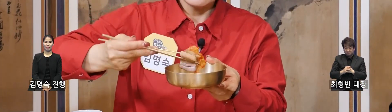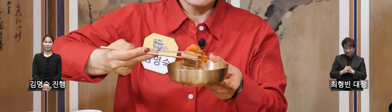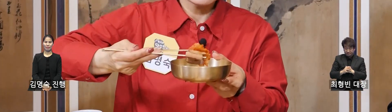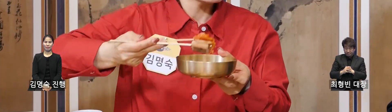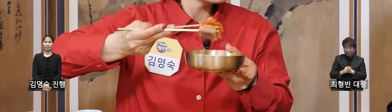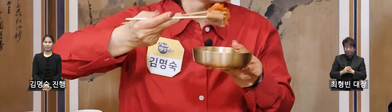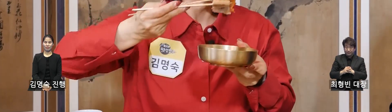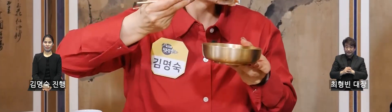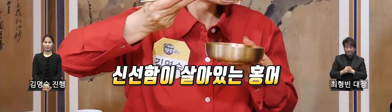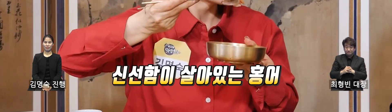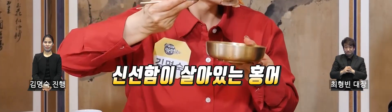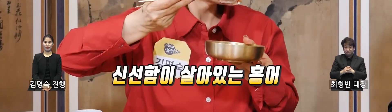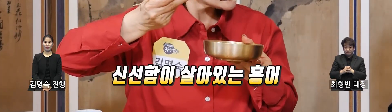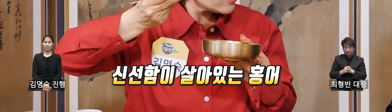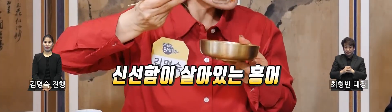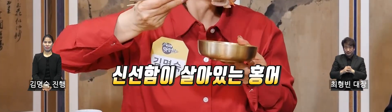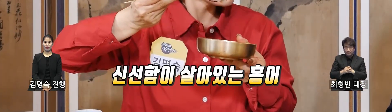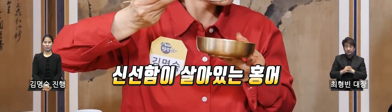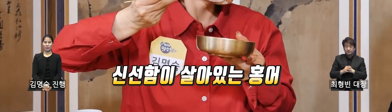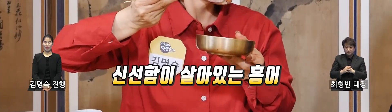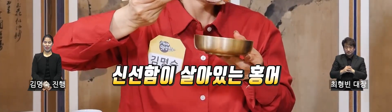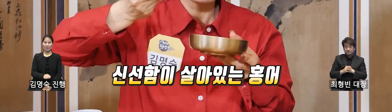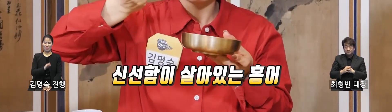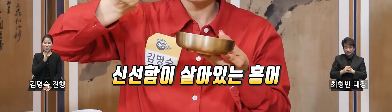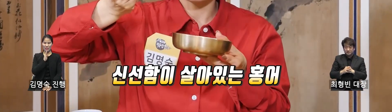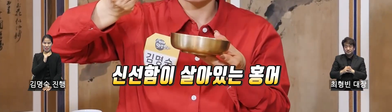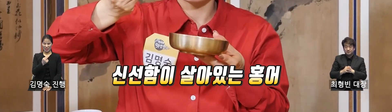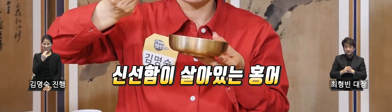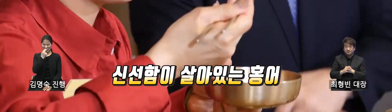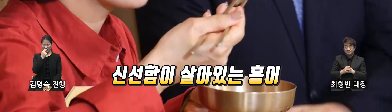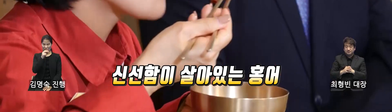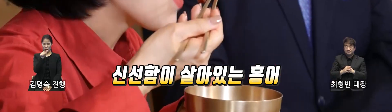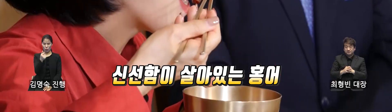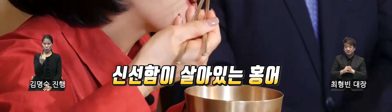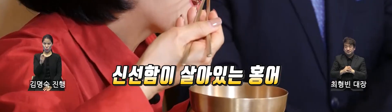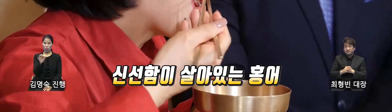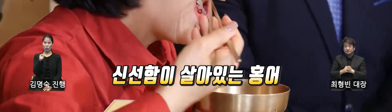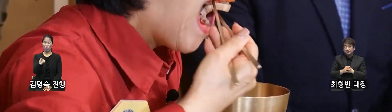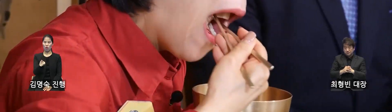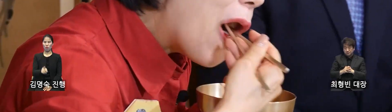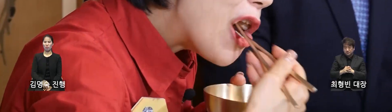오늘 들어온 숫자 납 예 오 예